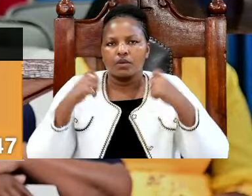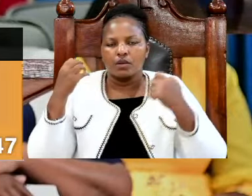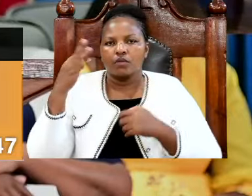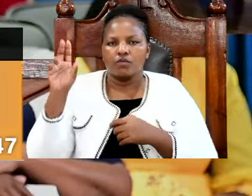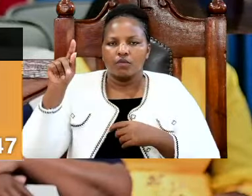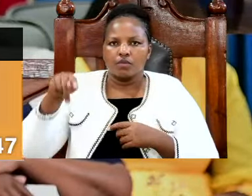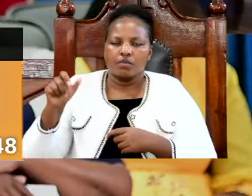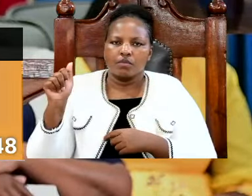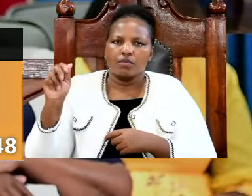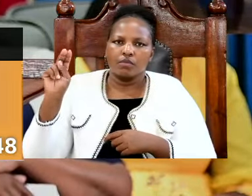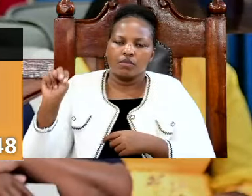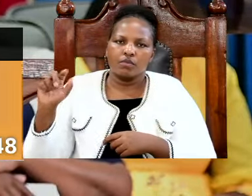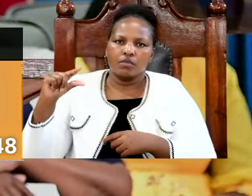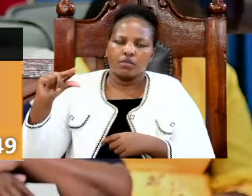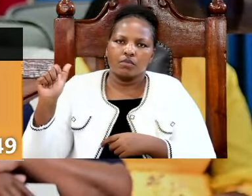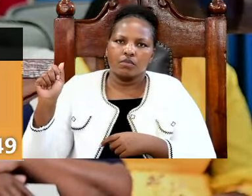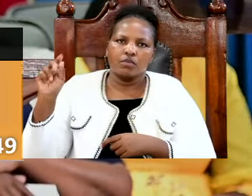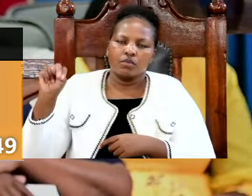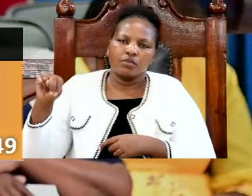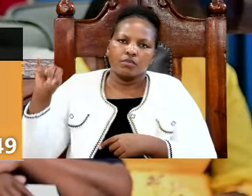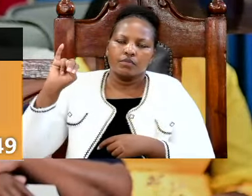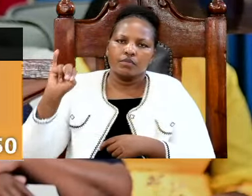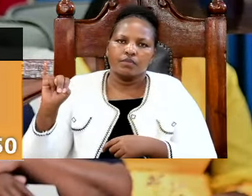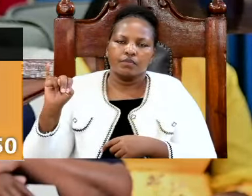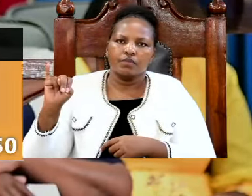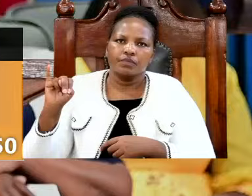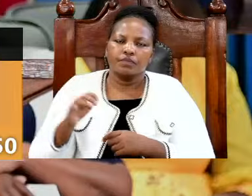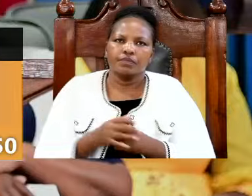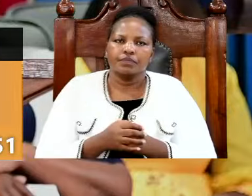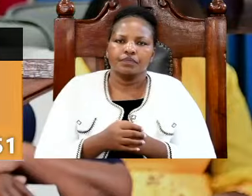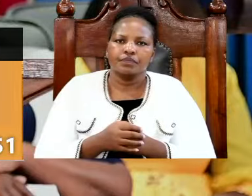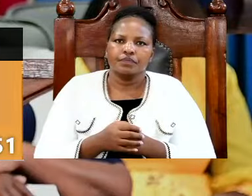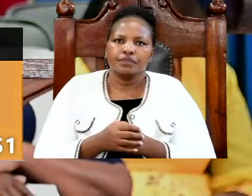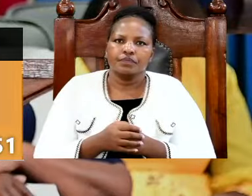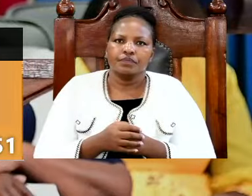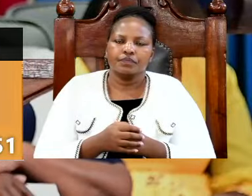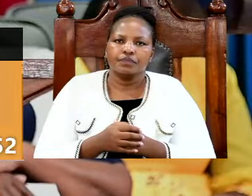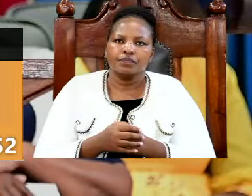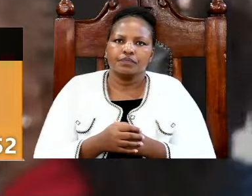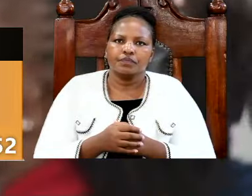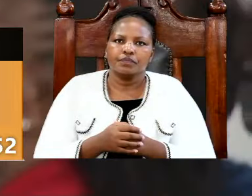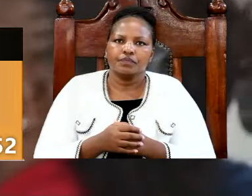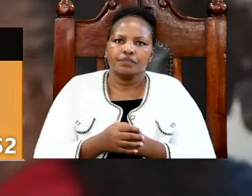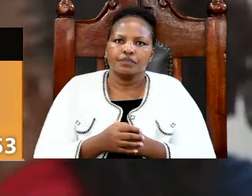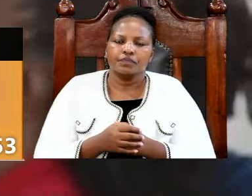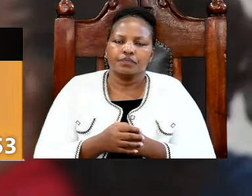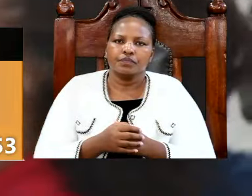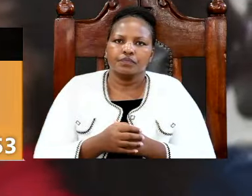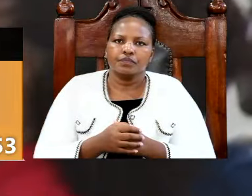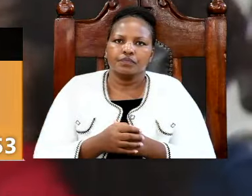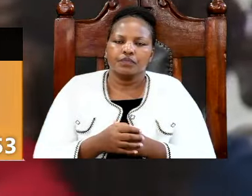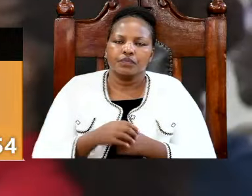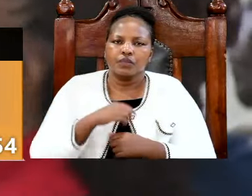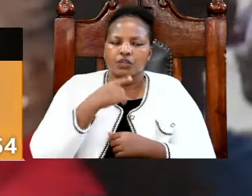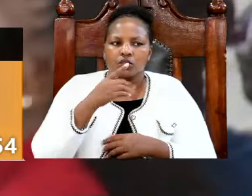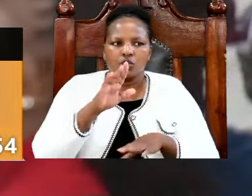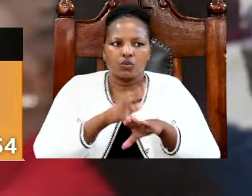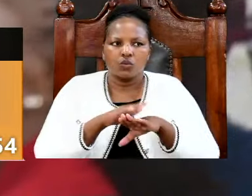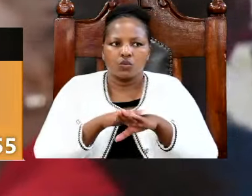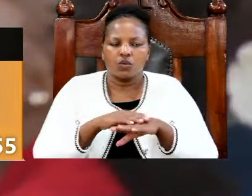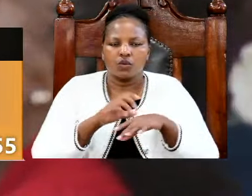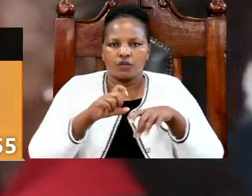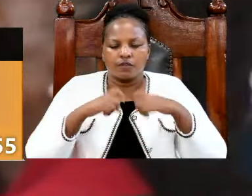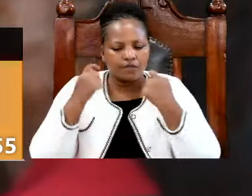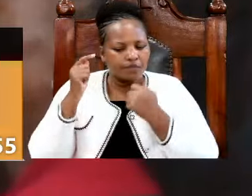ya PCEA Pangani. Presbiteria Narombi ya kati ilionelea kwamba mshugaji Jennifer Jerry